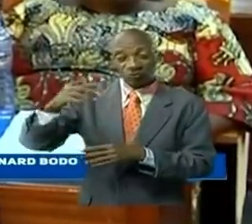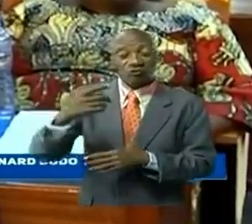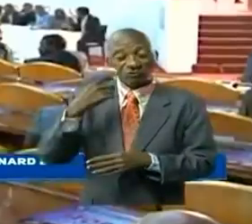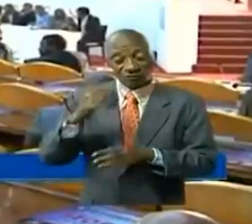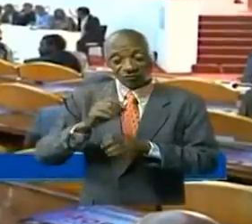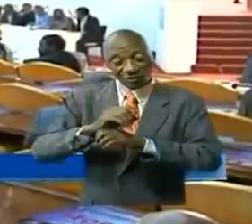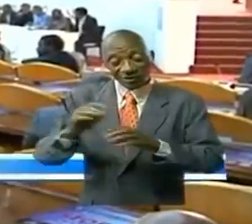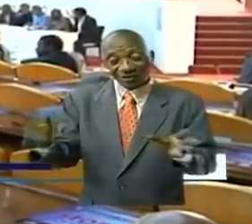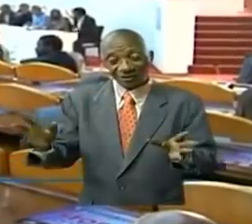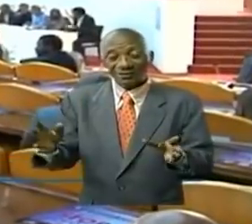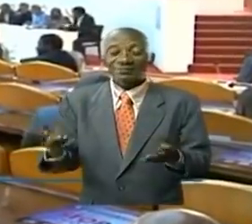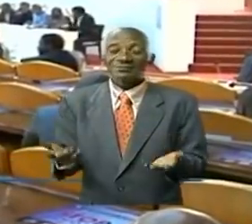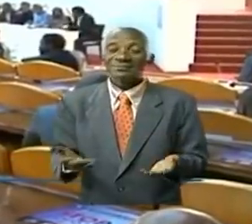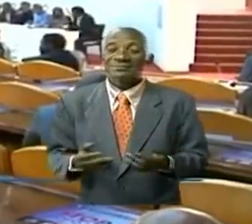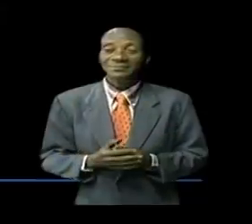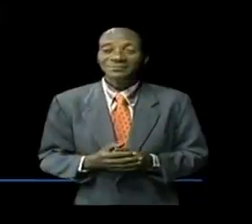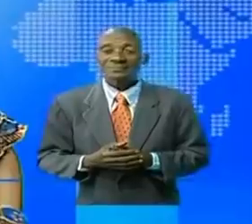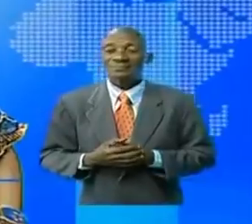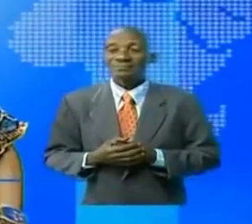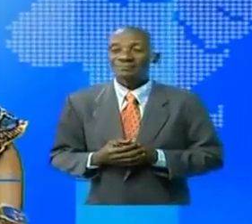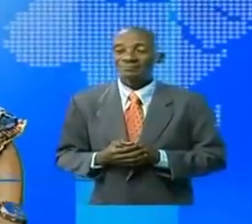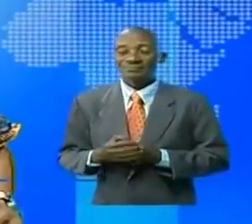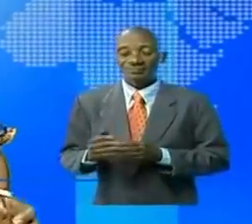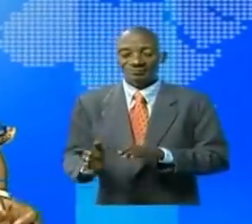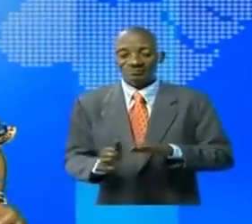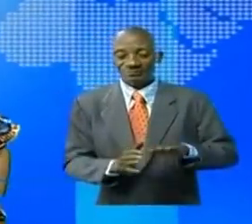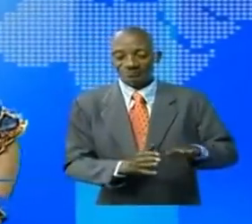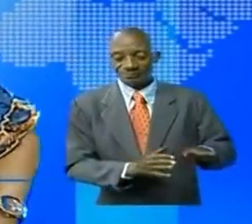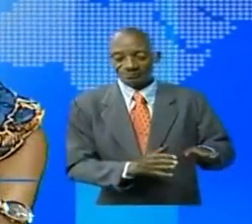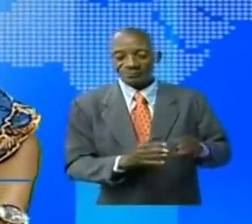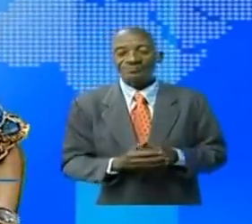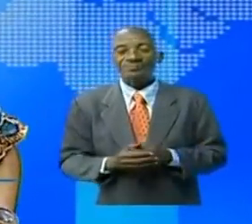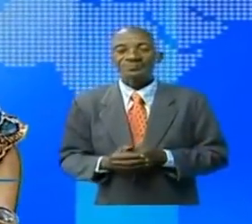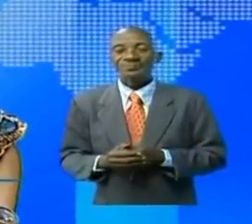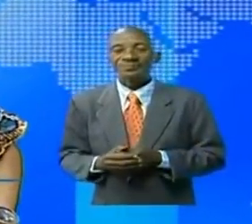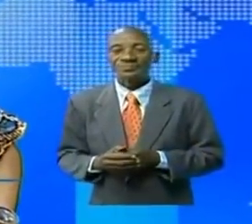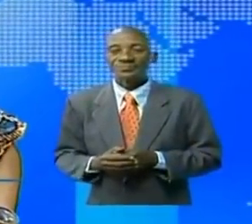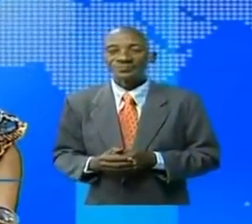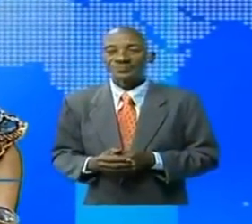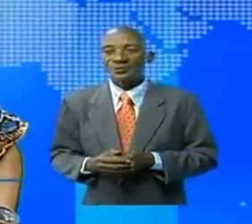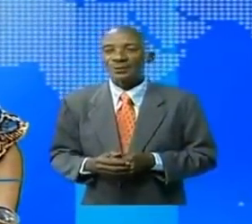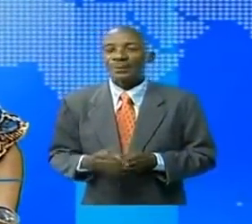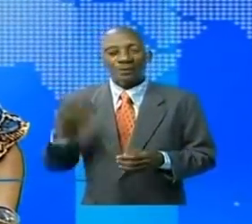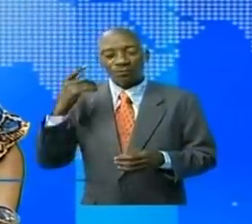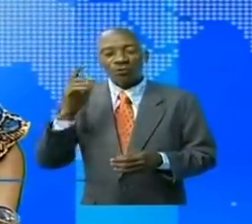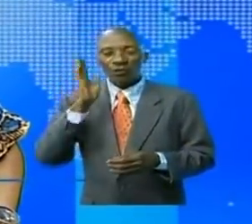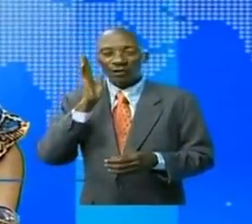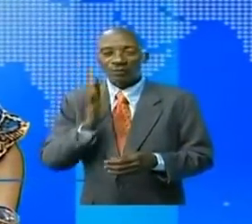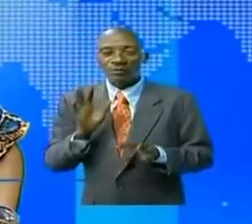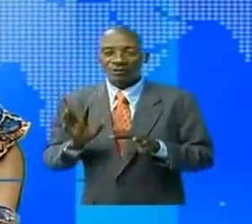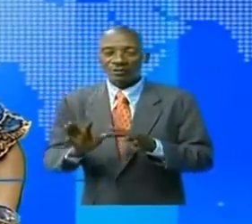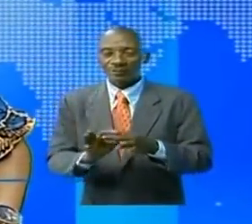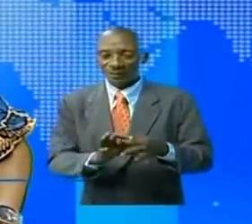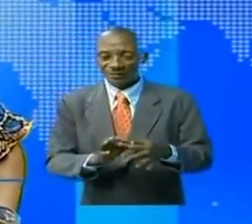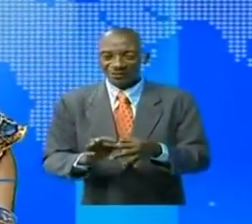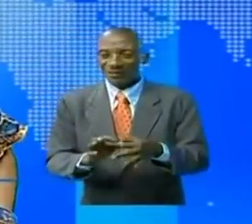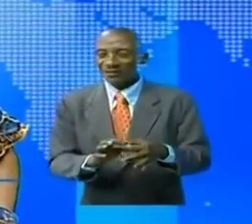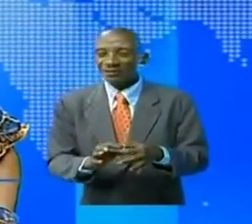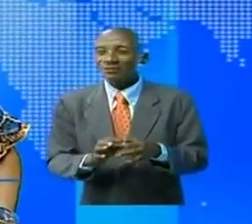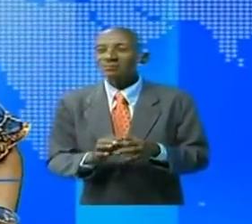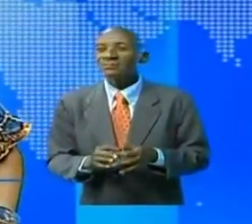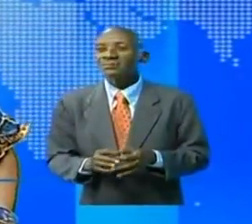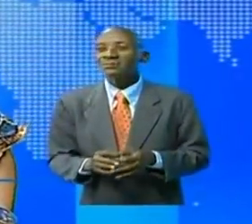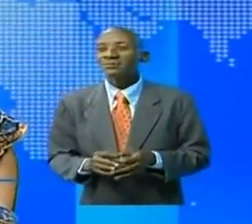la Cour constitutionnelle. Et en prélude du lancement du projet partenariat pour les peuples, la nature et